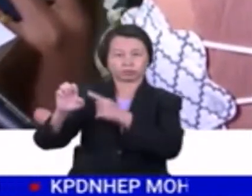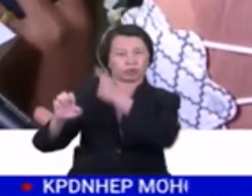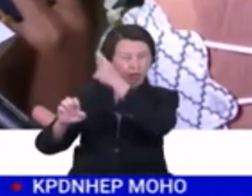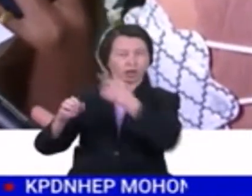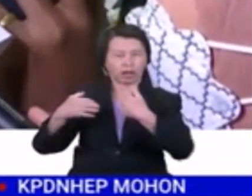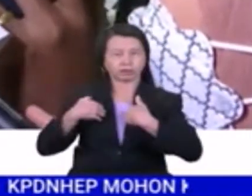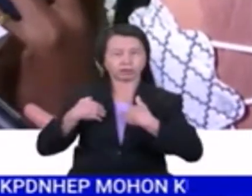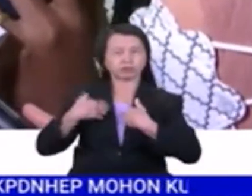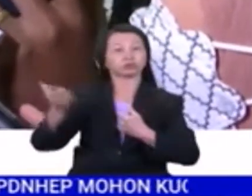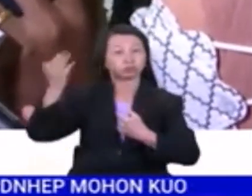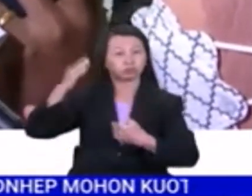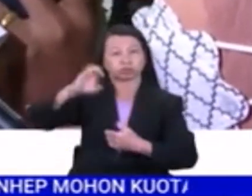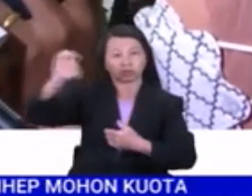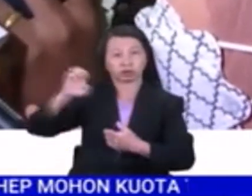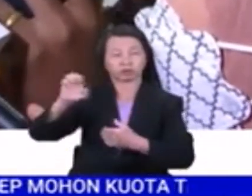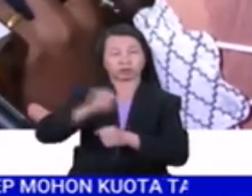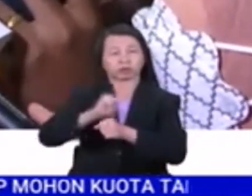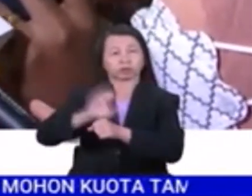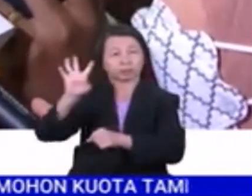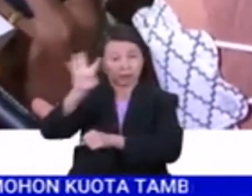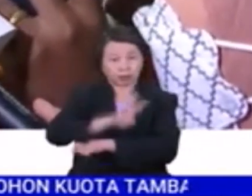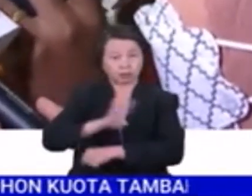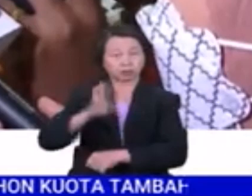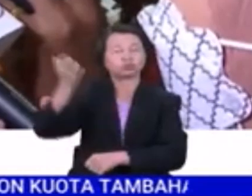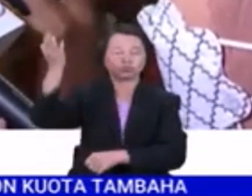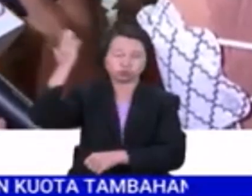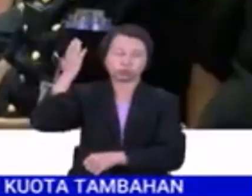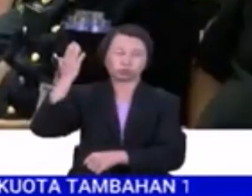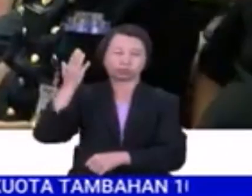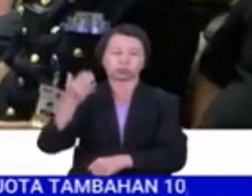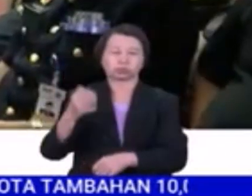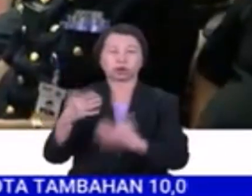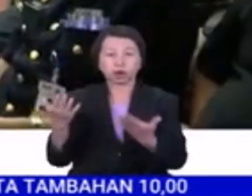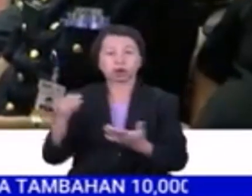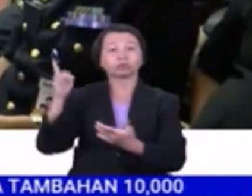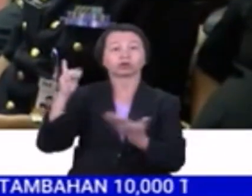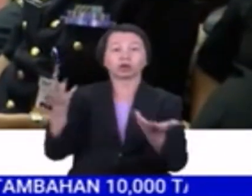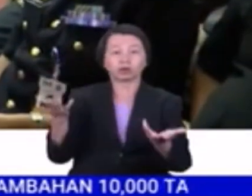laksanakan, tapi ialah tengok bidang kerja macam mana. Ya.